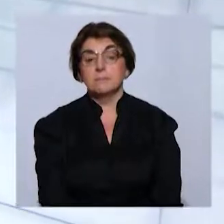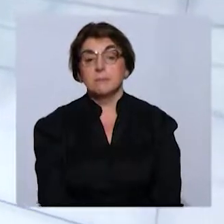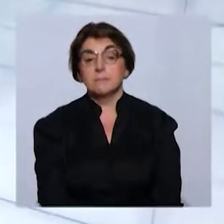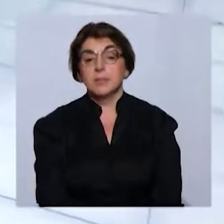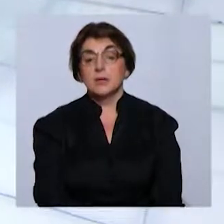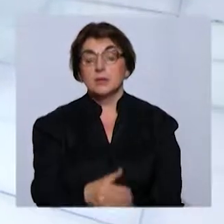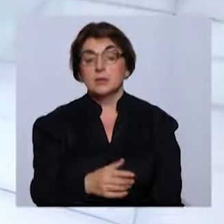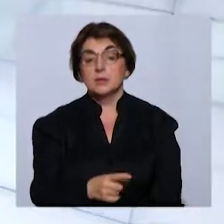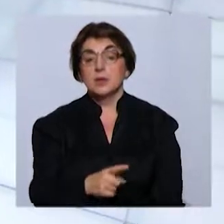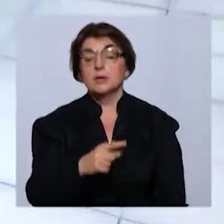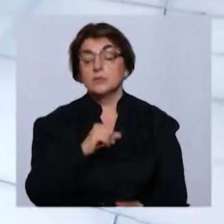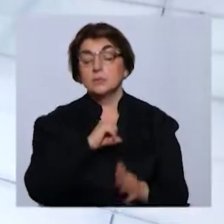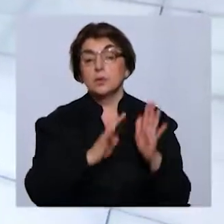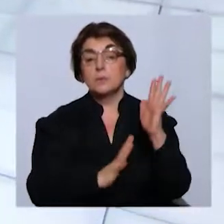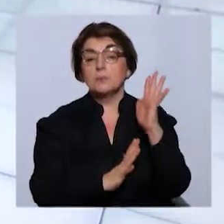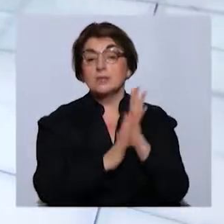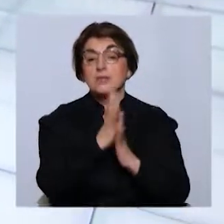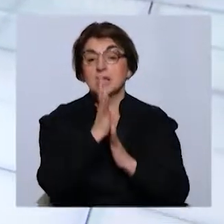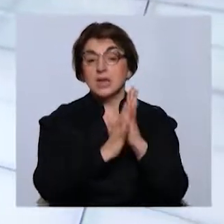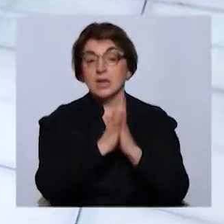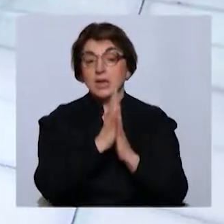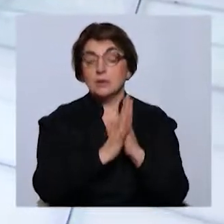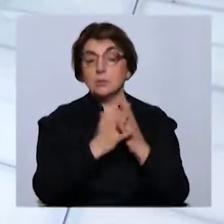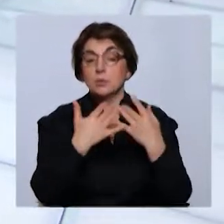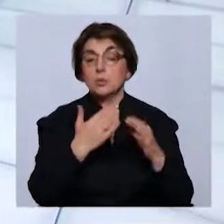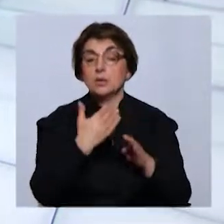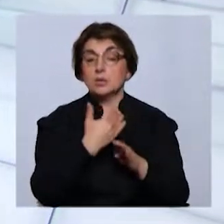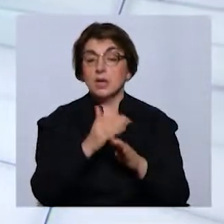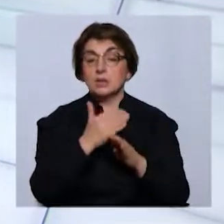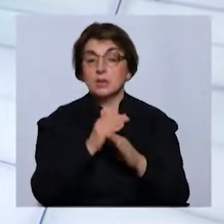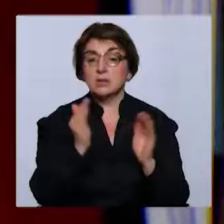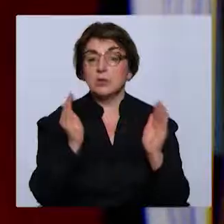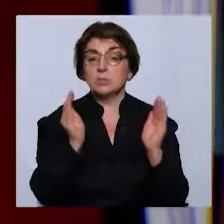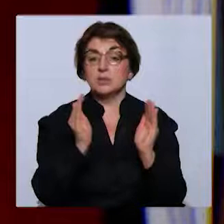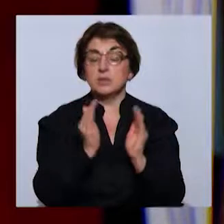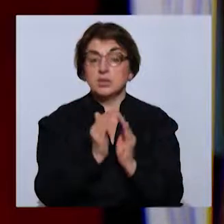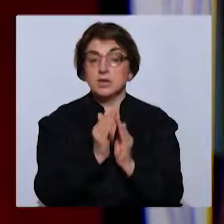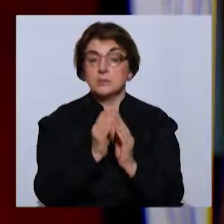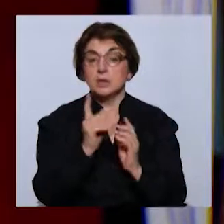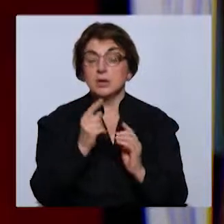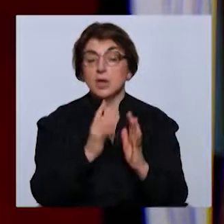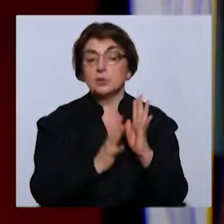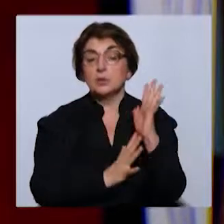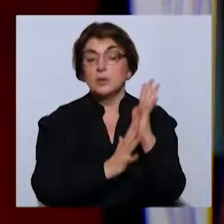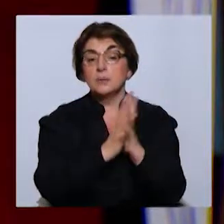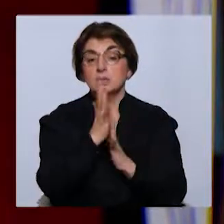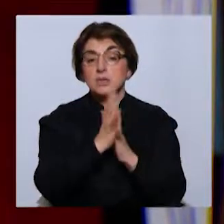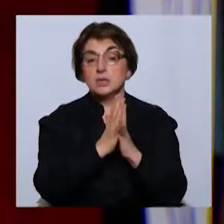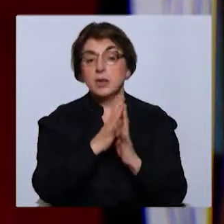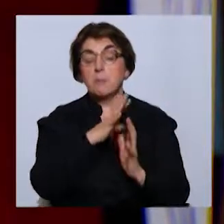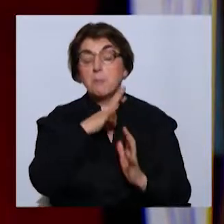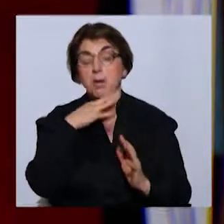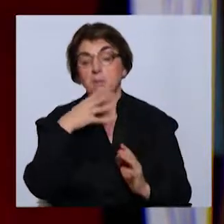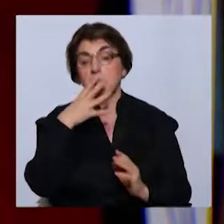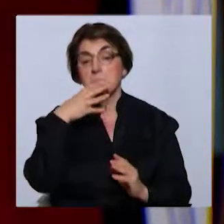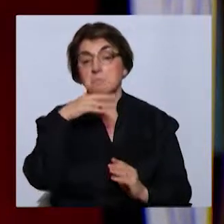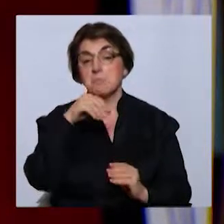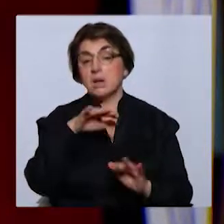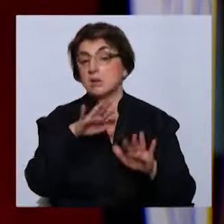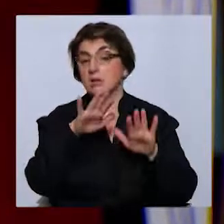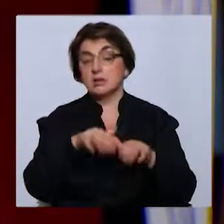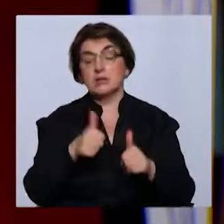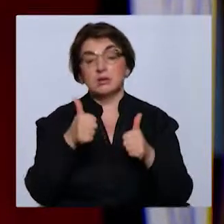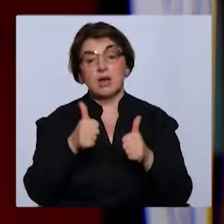დამარილიანების დროს უკვე მცენარეთა საფარი რა თქმა უნდა თანდათანობით კლებულობს იმიტომ რომ მცენარეები ზედმეტად მარილიან ადგილებში